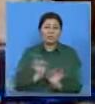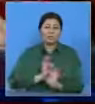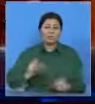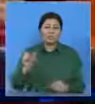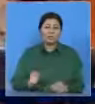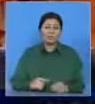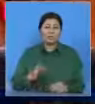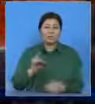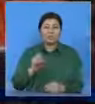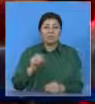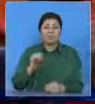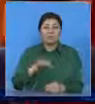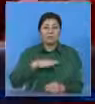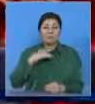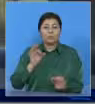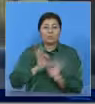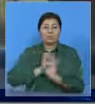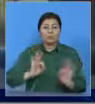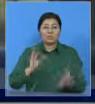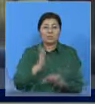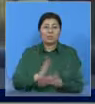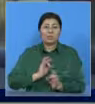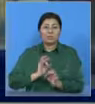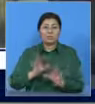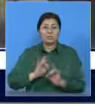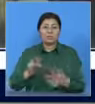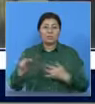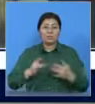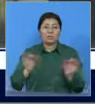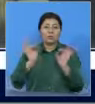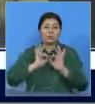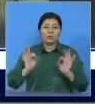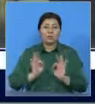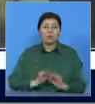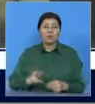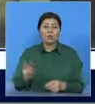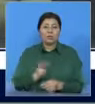режиссері болса түрлі ерекшелік болатынын жеткізді. Театр өнерінің мына кино өнерінен айырмашылығы сол.